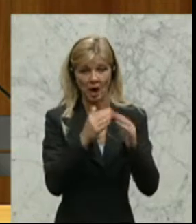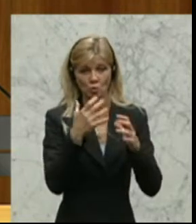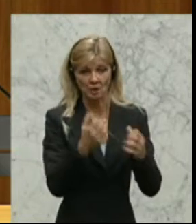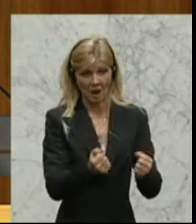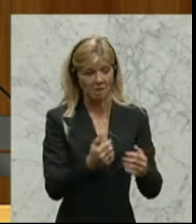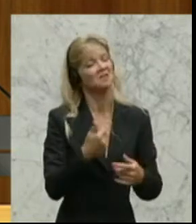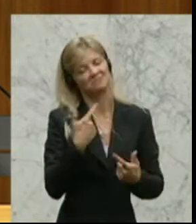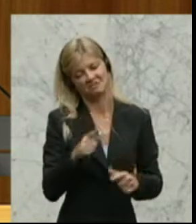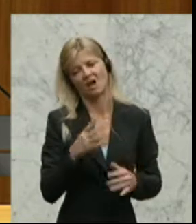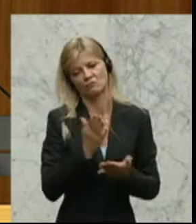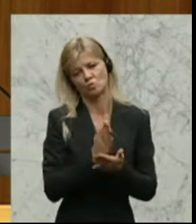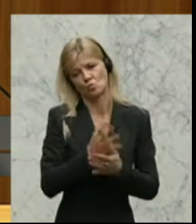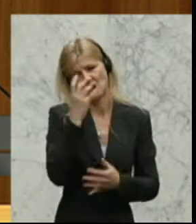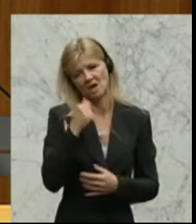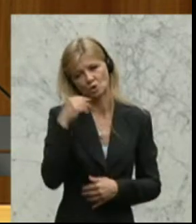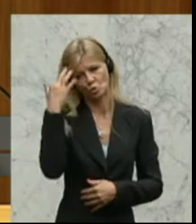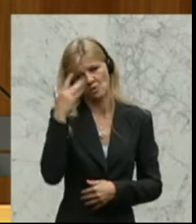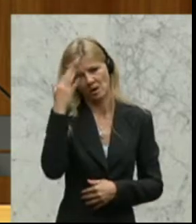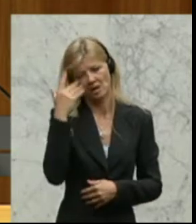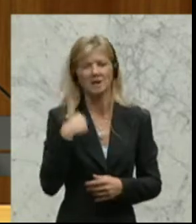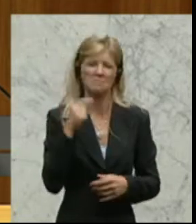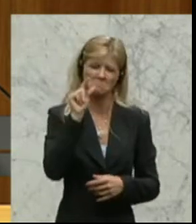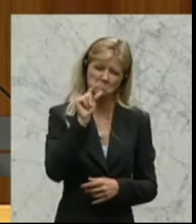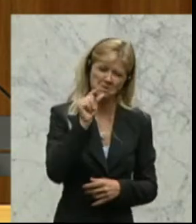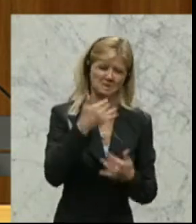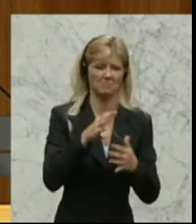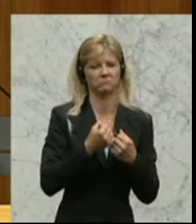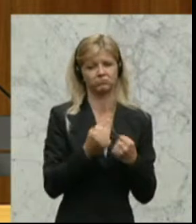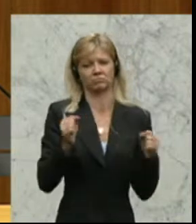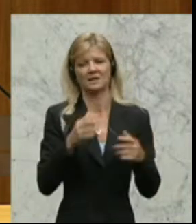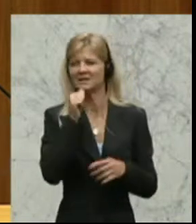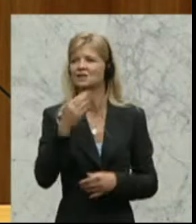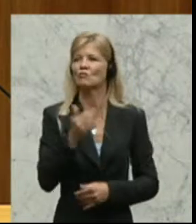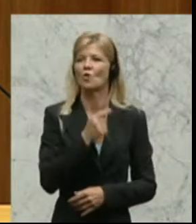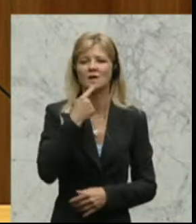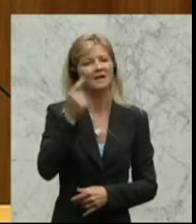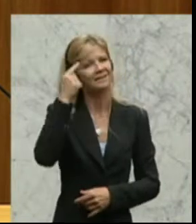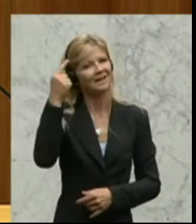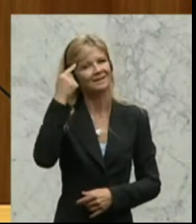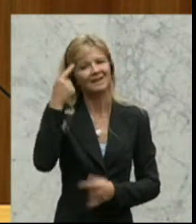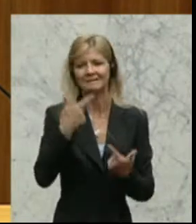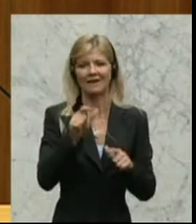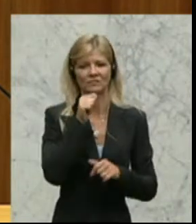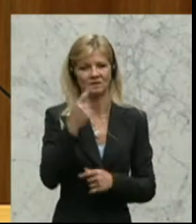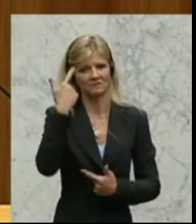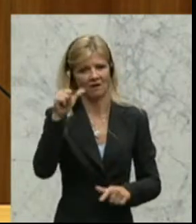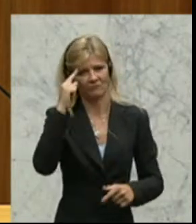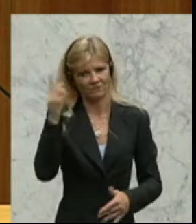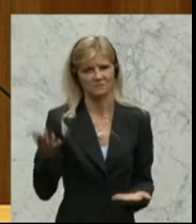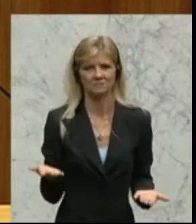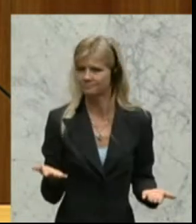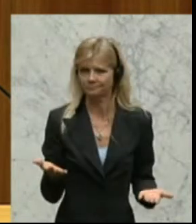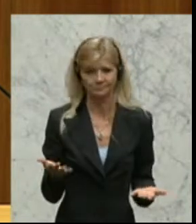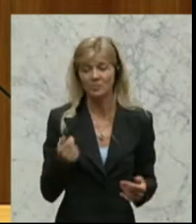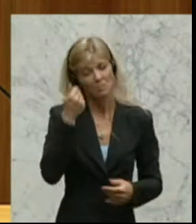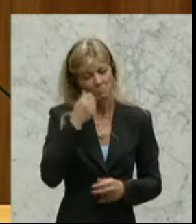bitten, ein bisschen liberaler zu sein in diesen Fragen, keine Denkverbote vorher zu erteilen und wirklich einmal nachzudenken, was hier wirklich an Fakten am